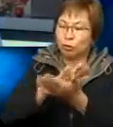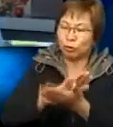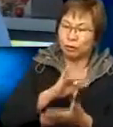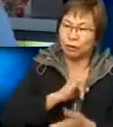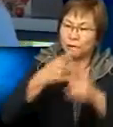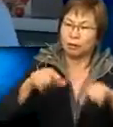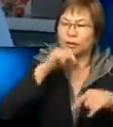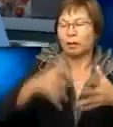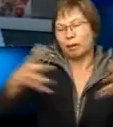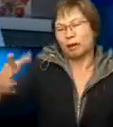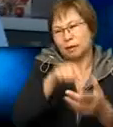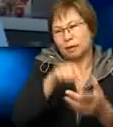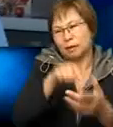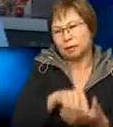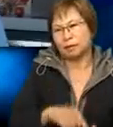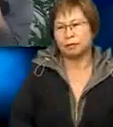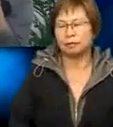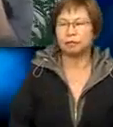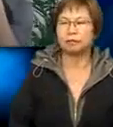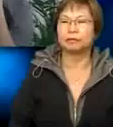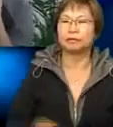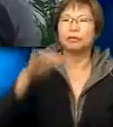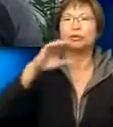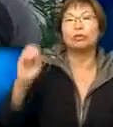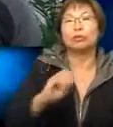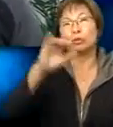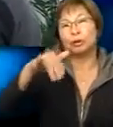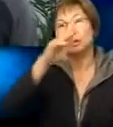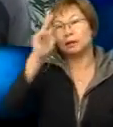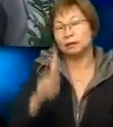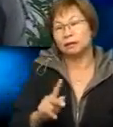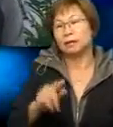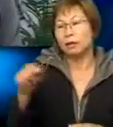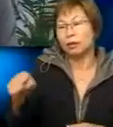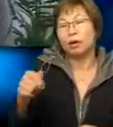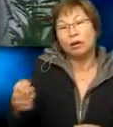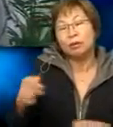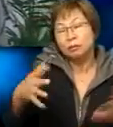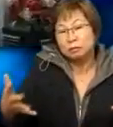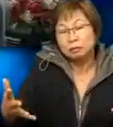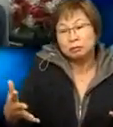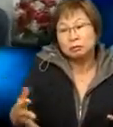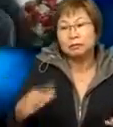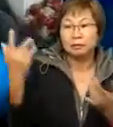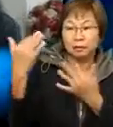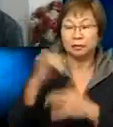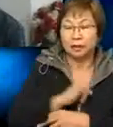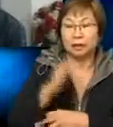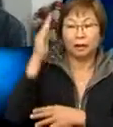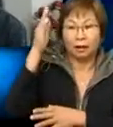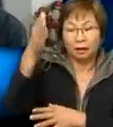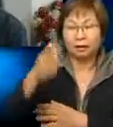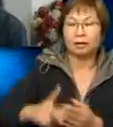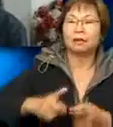saya. Tapi tak adalah banyak macam ni, Kak Ati. Oh, ya ke? Ah, awak pula macam mana, Vanessa? Nanti